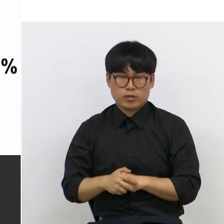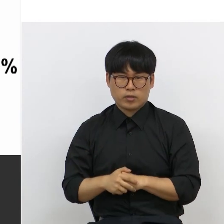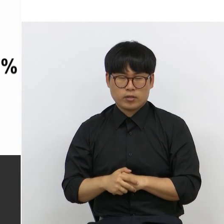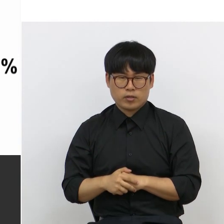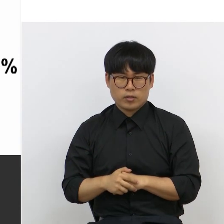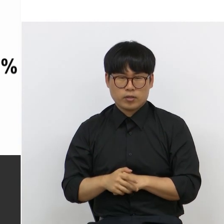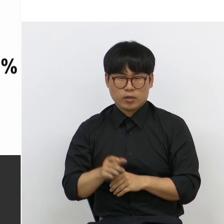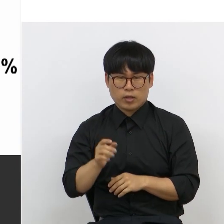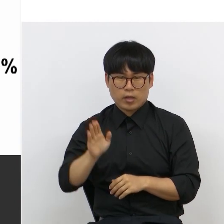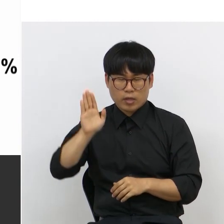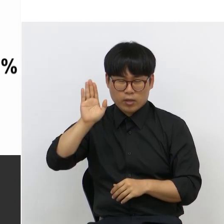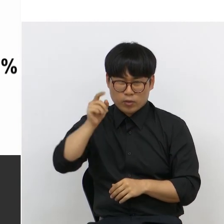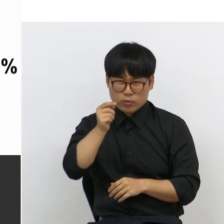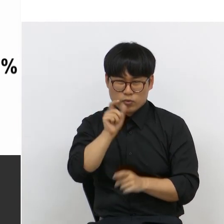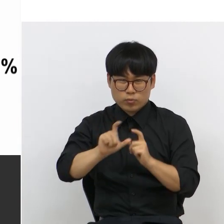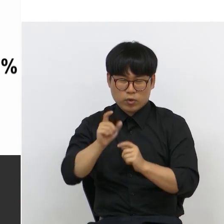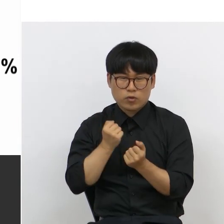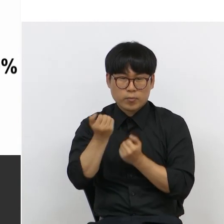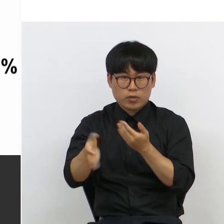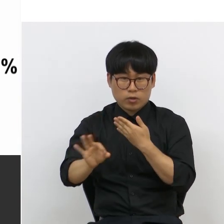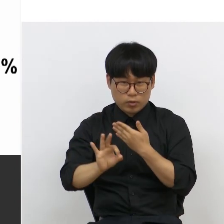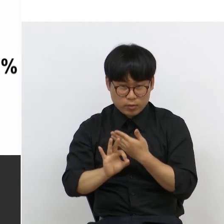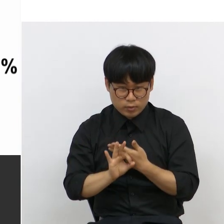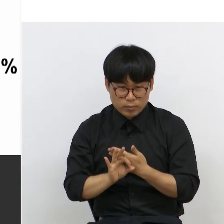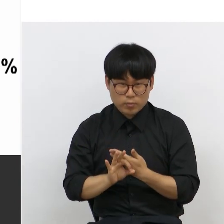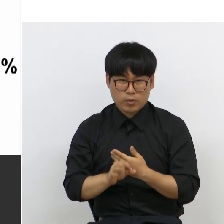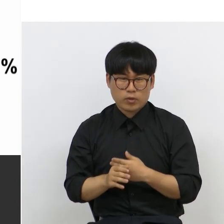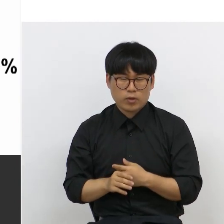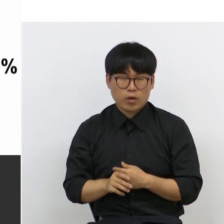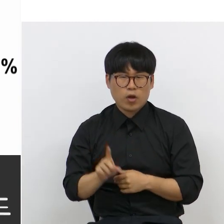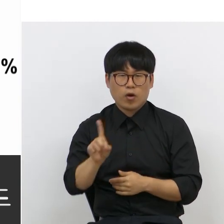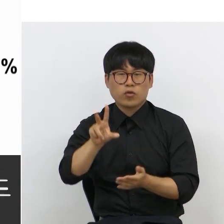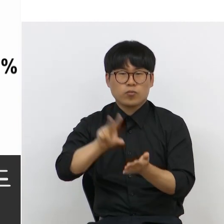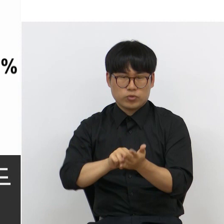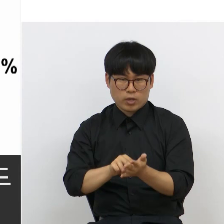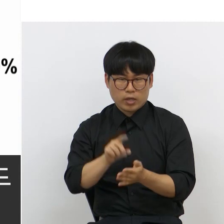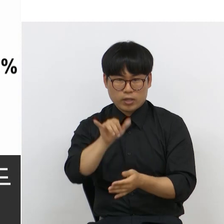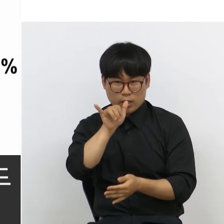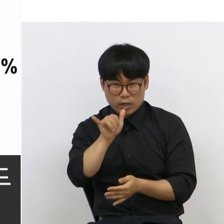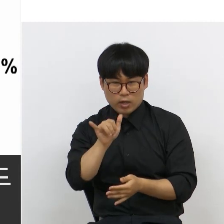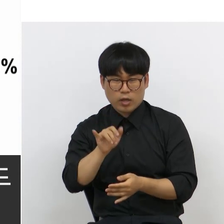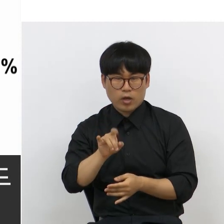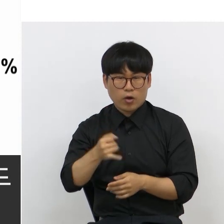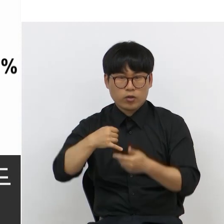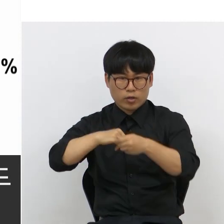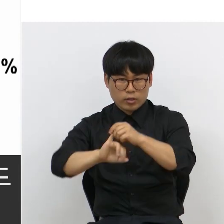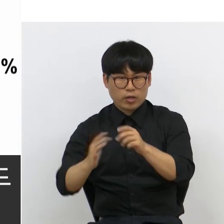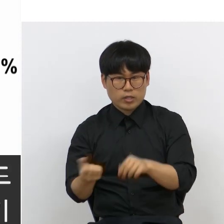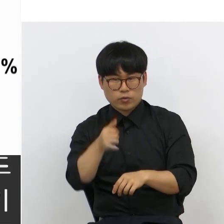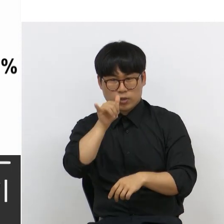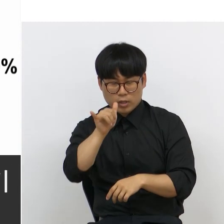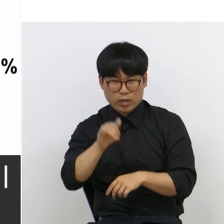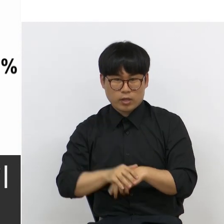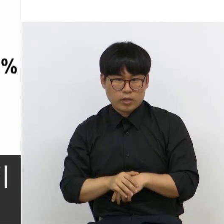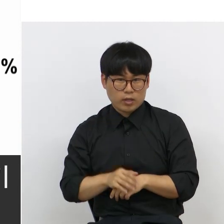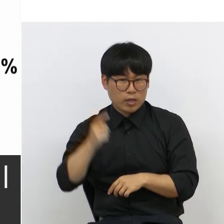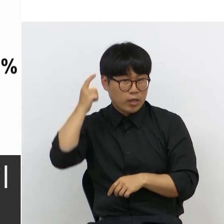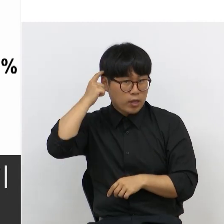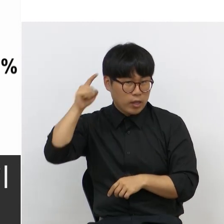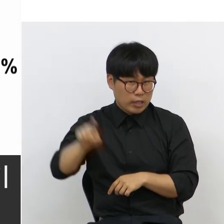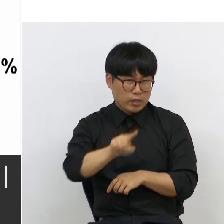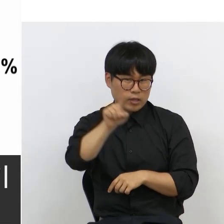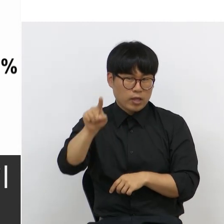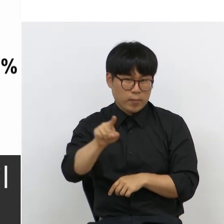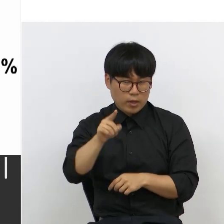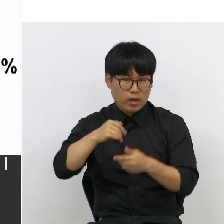좀 이따 좀 더 말씀드리겠지만 어떤 유전자에 의한 요인이냐 아니면은 어떤 기형을 가지고 있느냐 그 다음에 이 소리